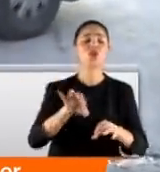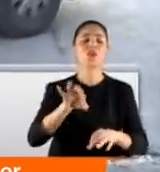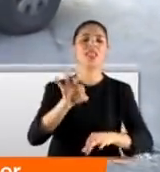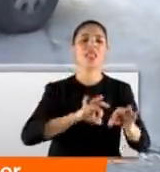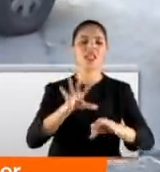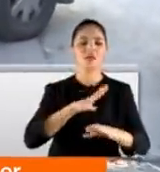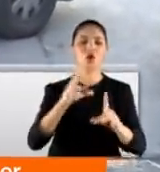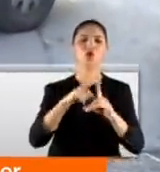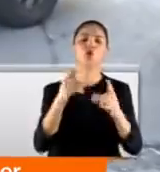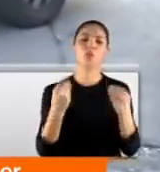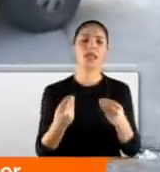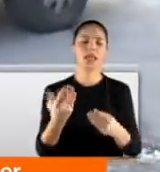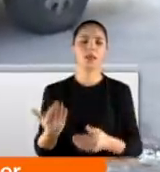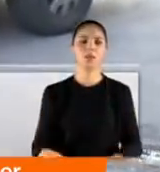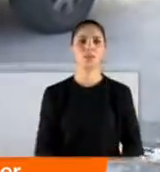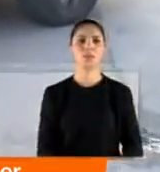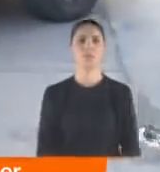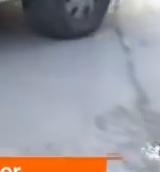altında, durumu iyi.